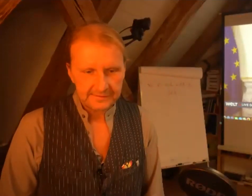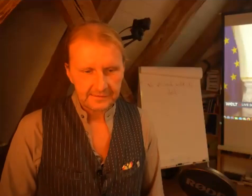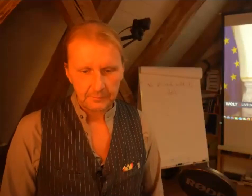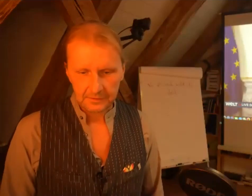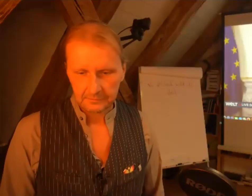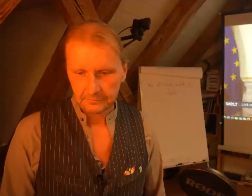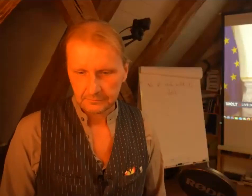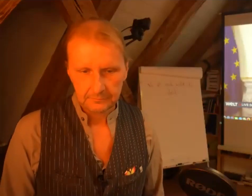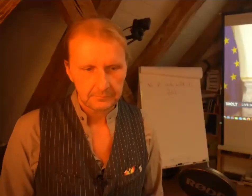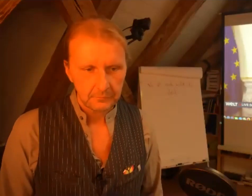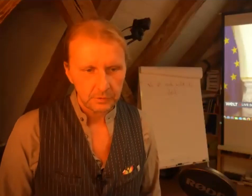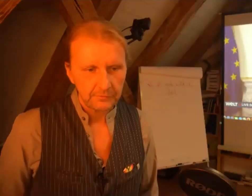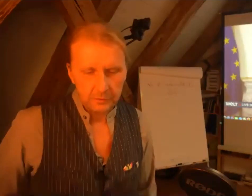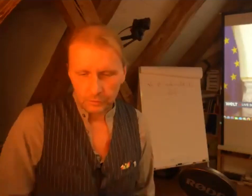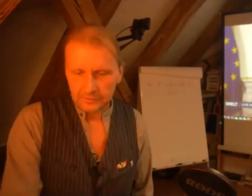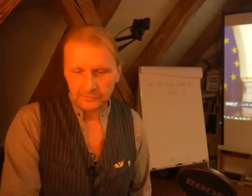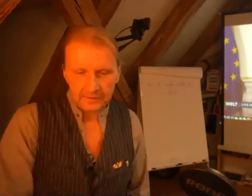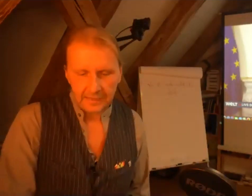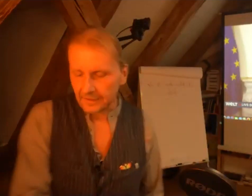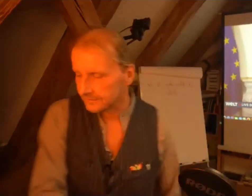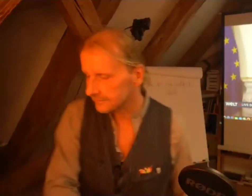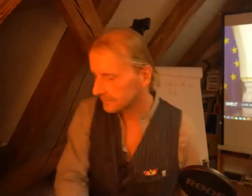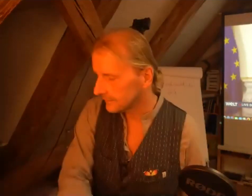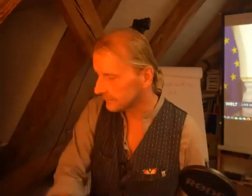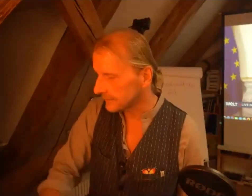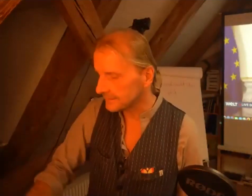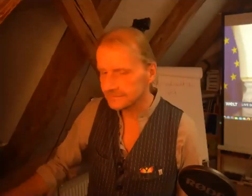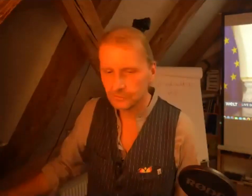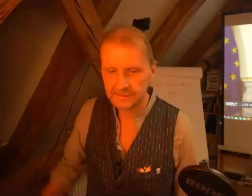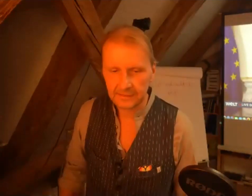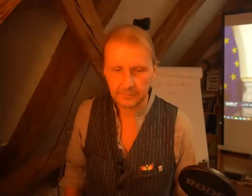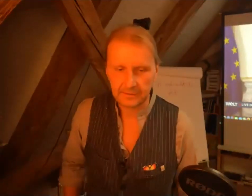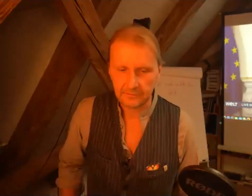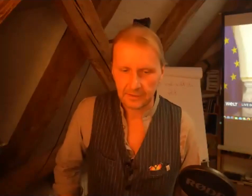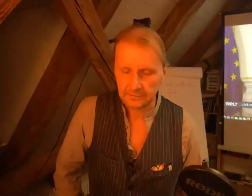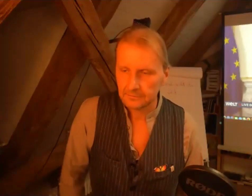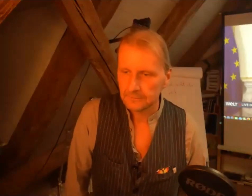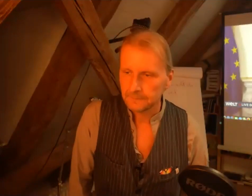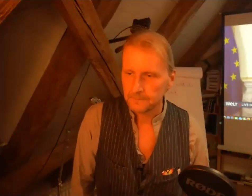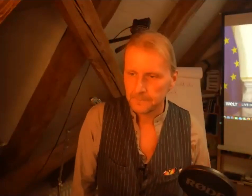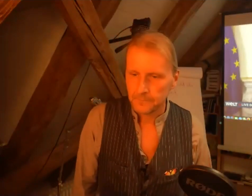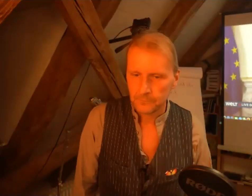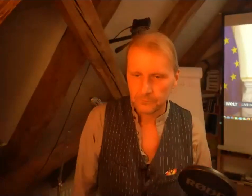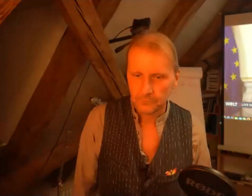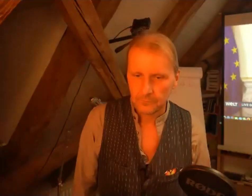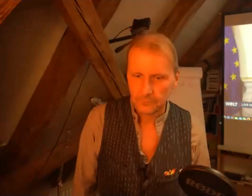was ist damit? Oder wenn unten während Nachrichten irgendwelche Aktienkurse eingeblendet werden?